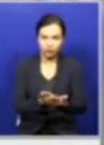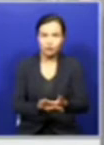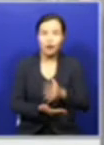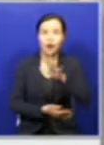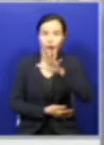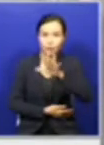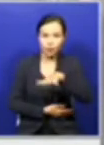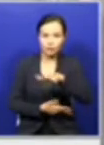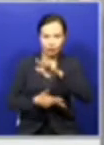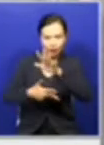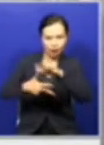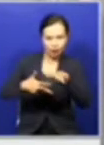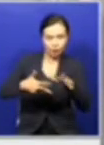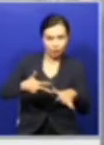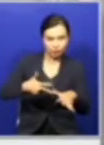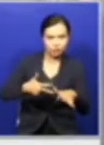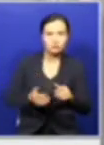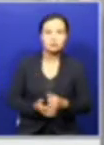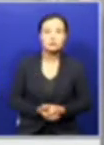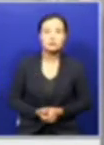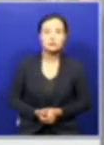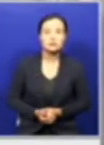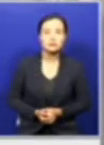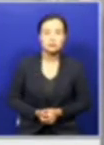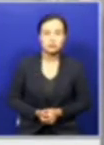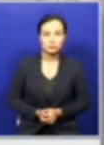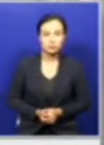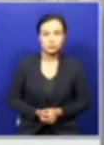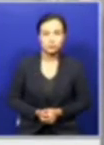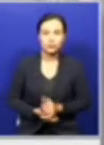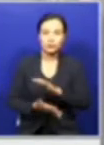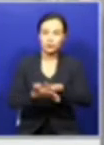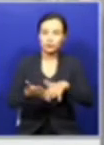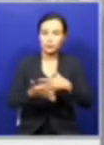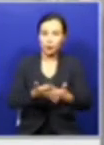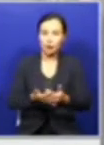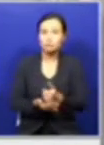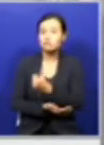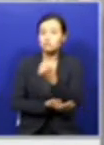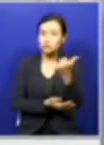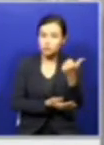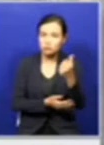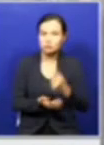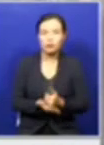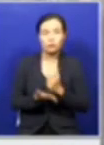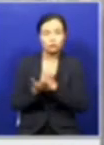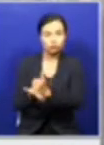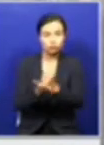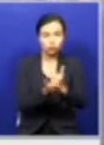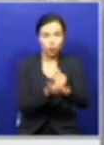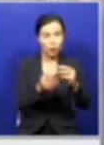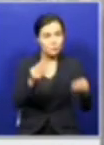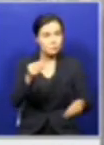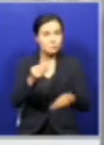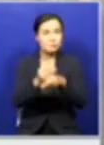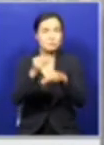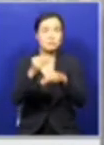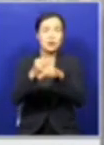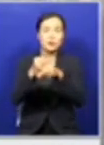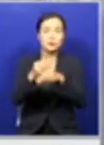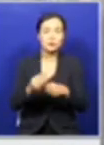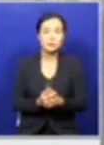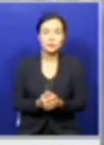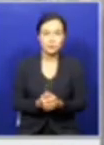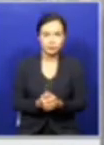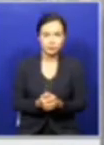ท 3 เดือนไม่ว่าจะเป็นมาตรการอื่นๆที่เป็นมาตรการในการช่วยเสริม